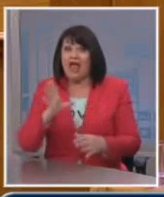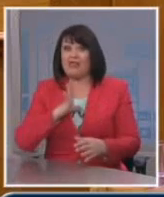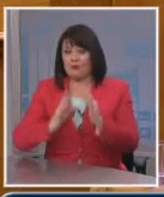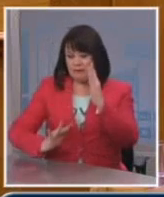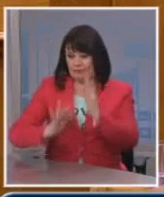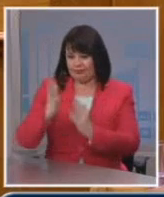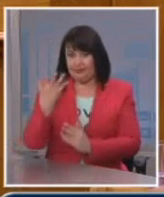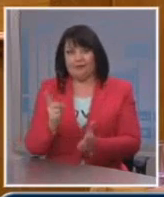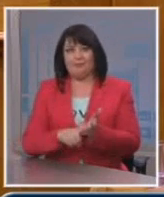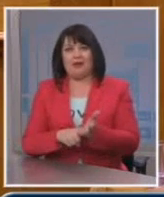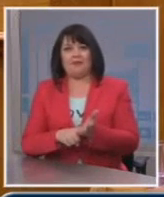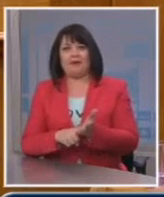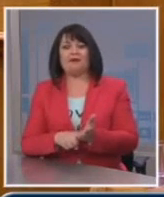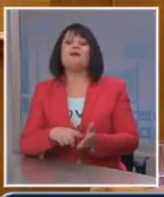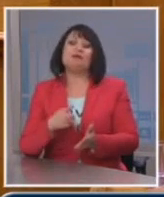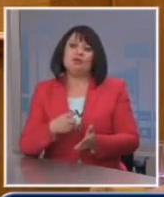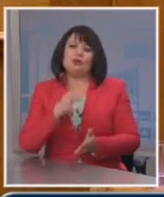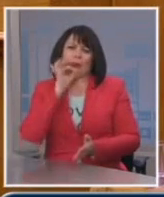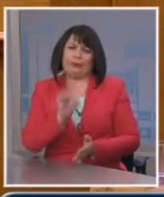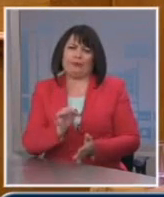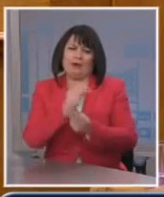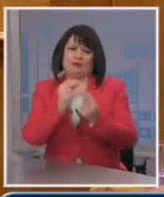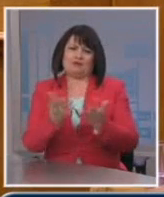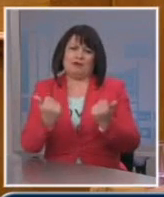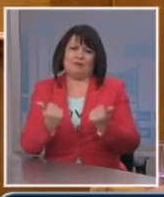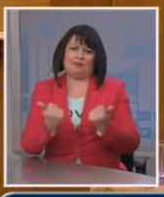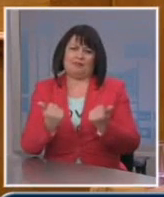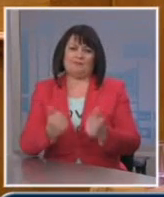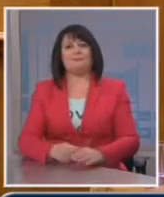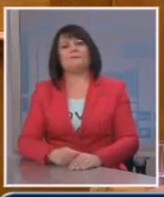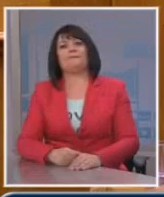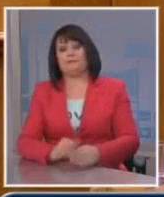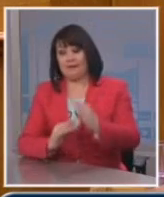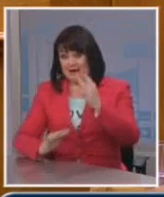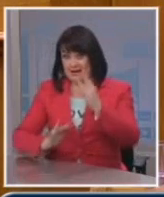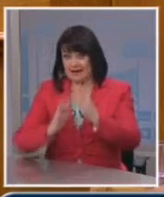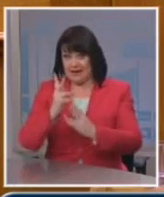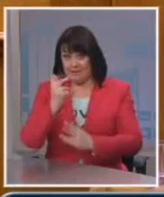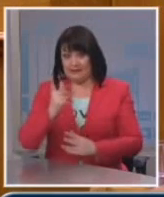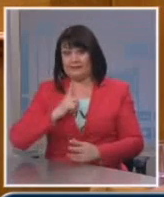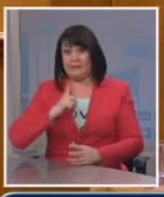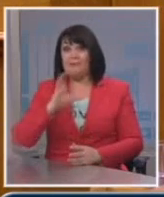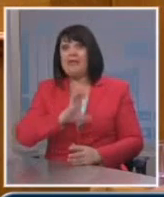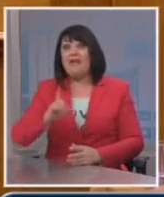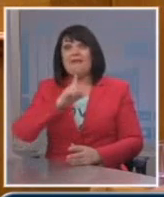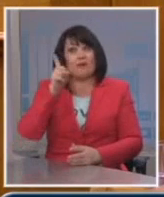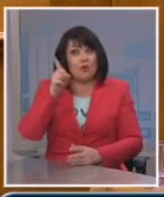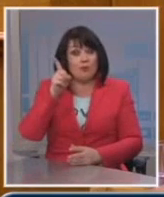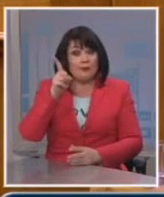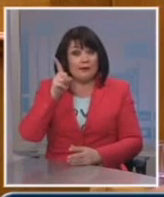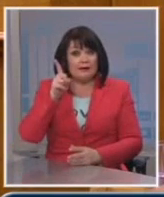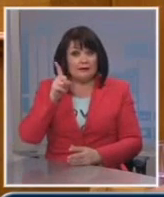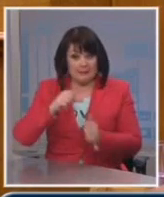ανθρώπων, τότε έχουμε κάνει μια τρύπα στο νερό. Και η ανάπτυξη, η οποία με βάση προβλέψεις Κομισιόν έρχεται σε